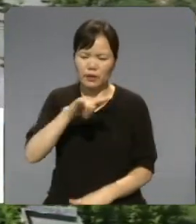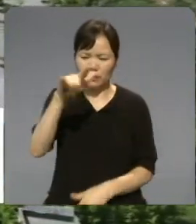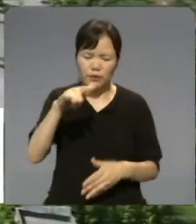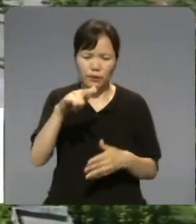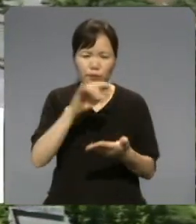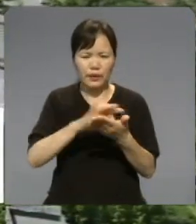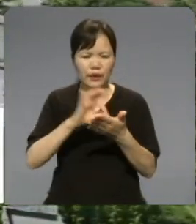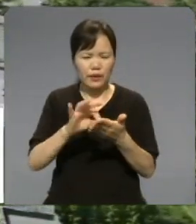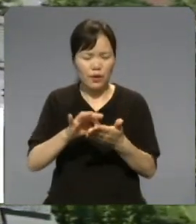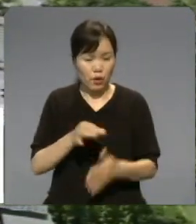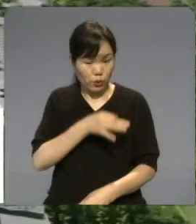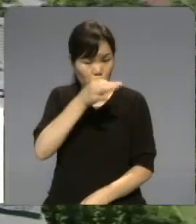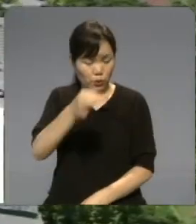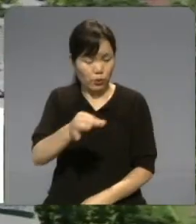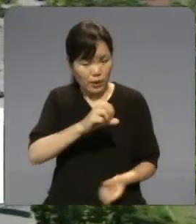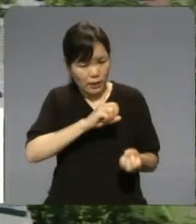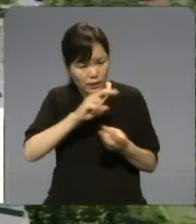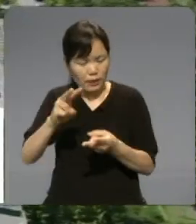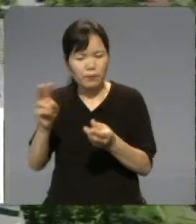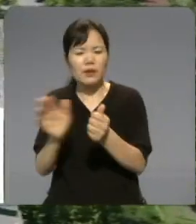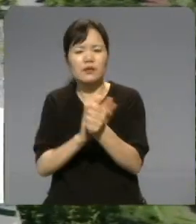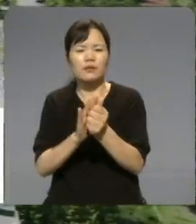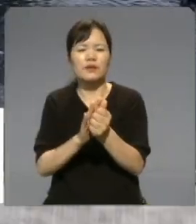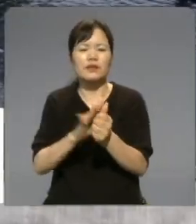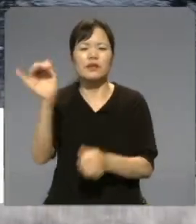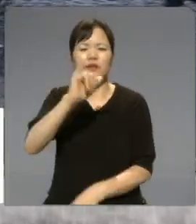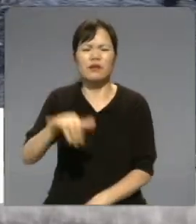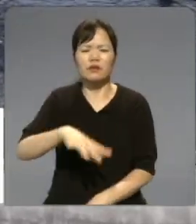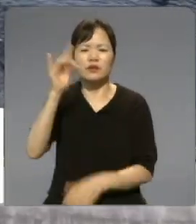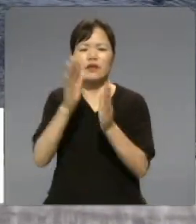서비스를 전국 최초로 시작한다고 밝혔습니다.